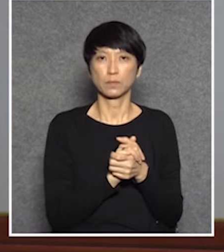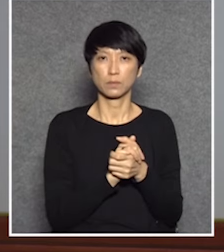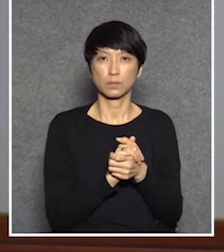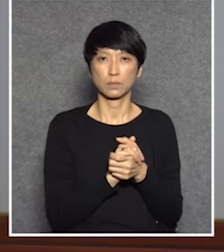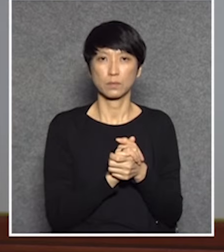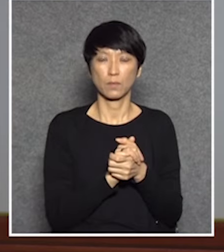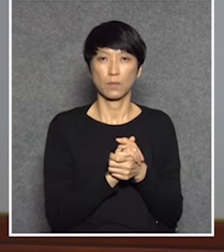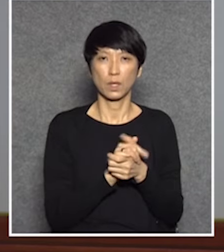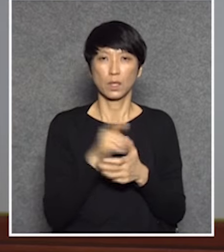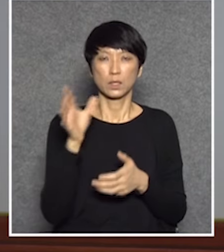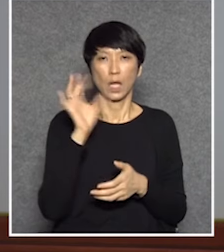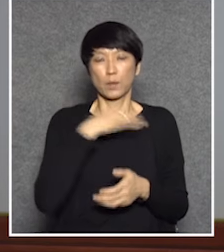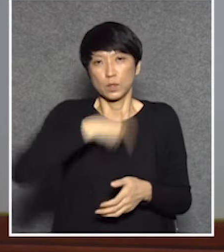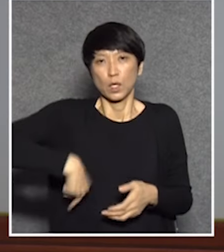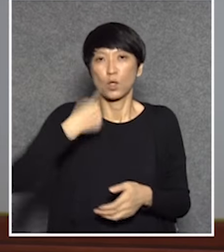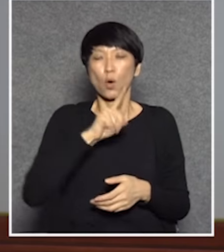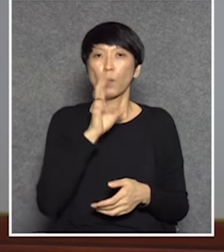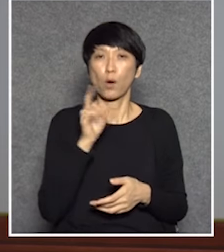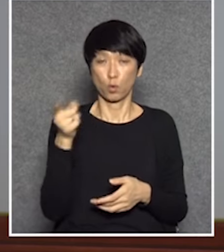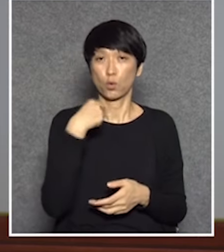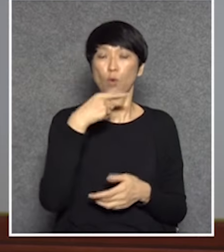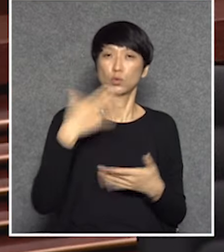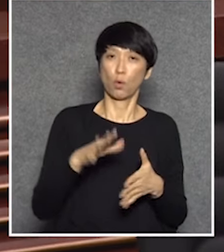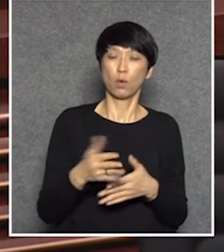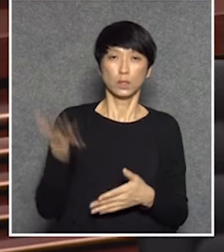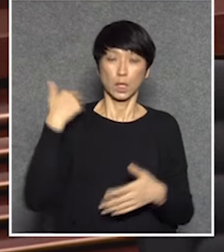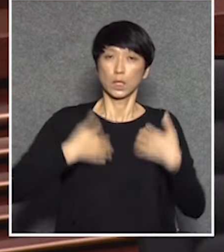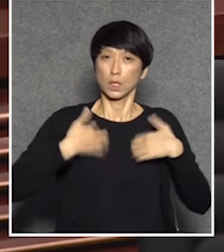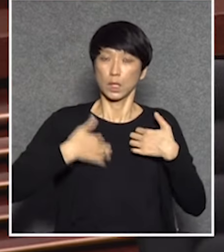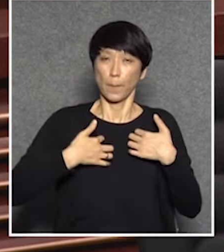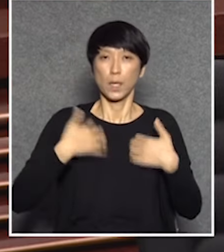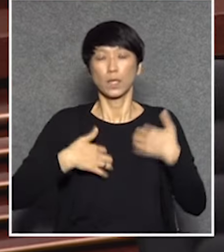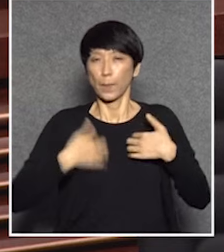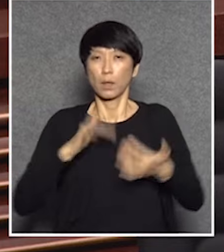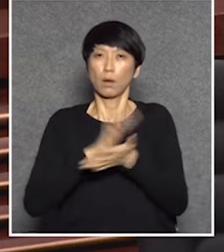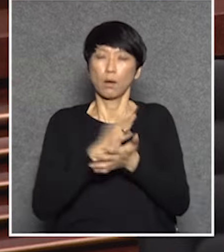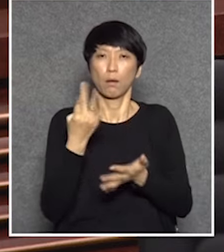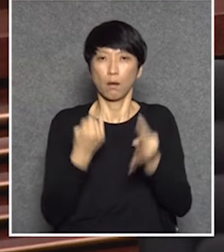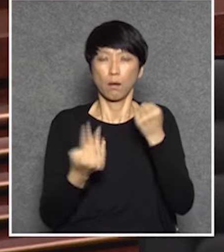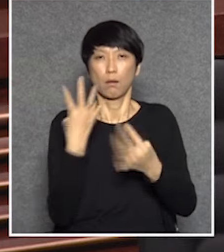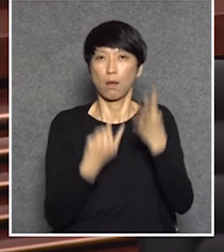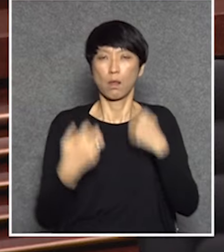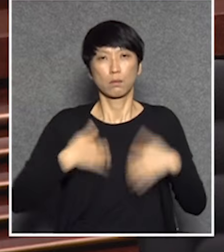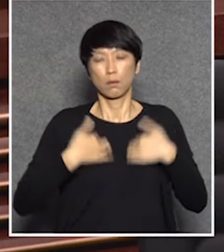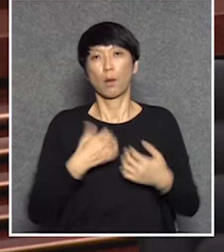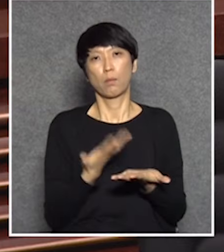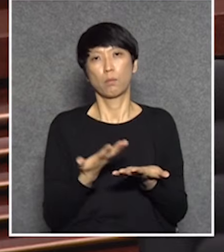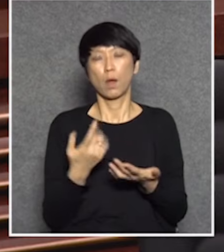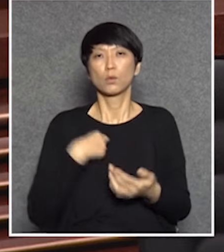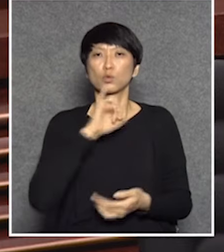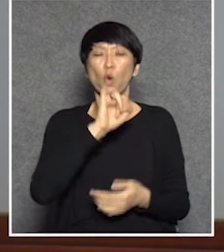譚耀宗那些東西？人家講了啦，哥，當務之急當了這麼多年啊，他不講我講我有什麼錯啊，